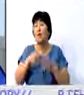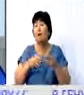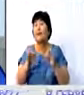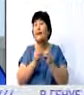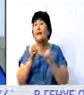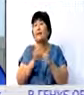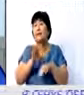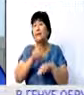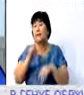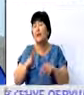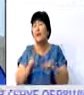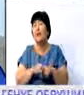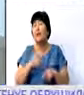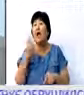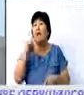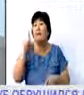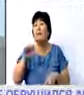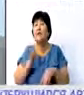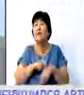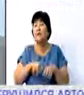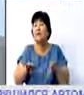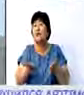10 пациента по методу американских врачей совместно с местными врачами